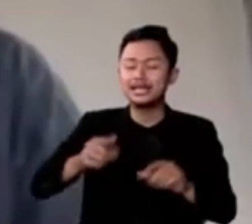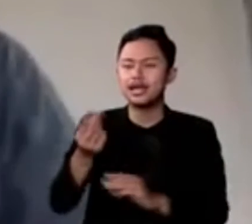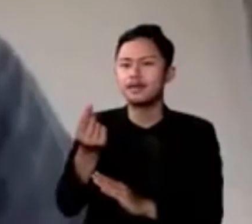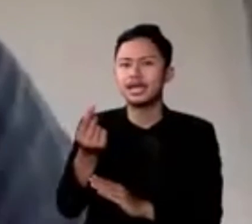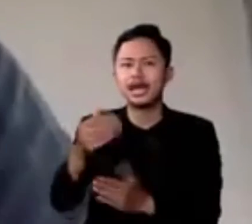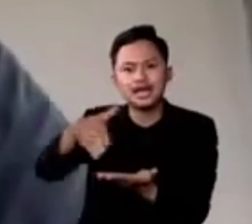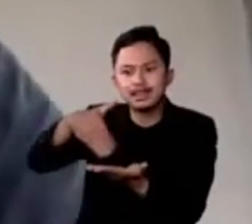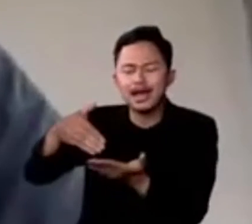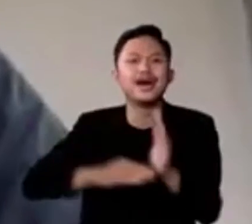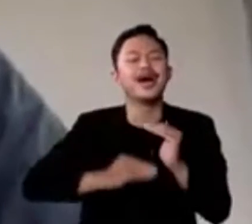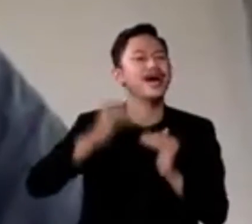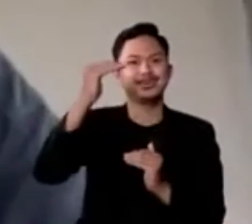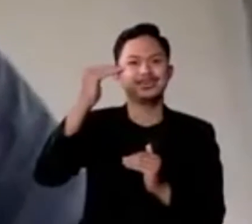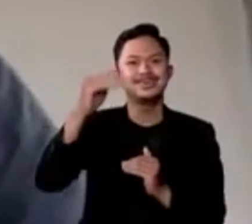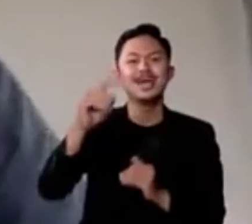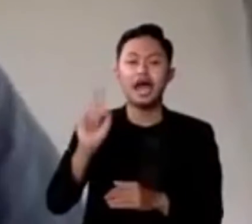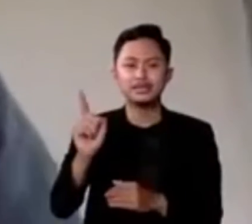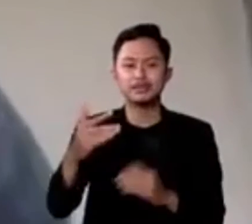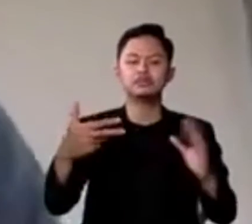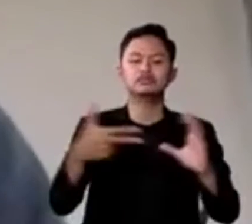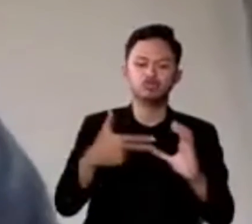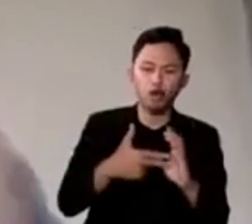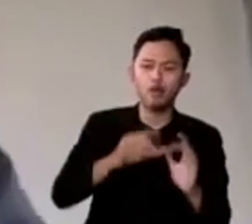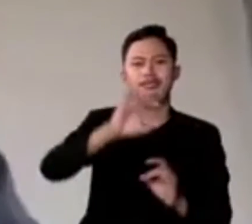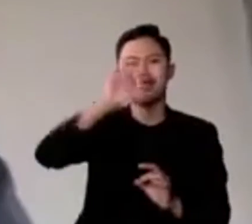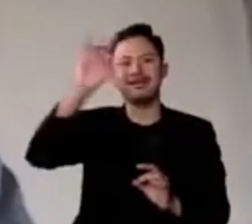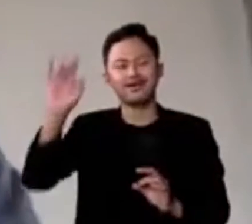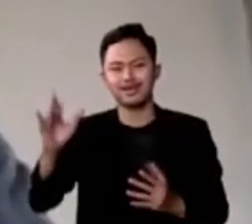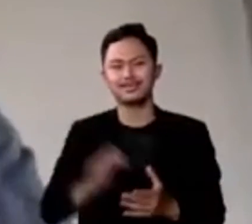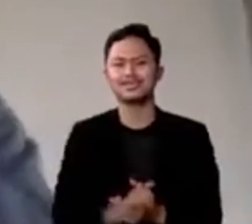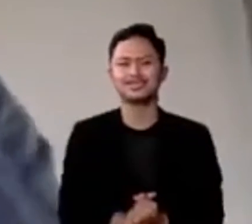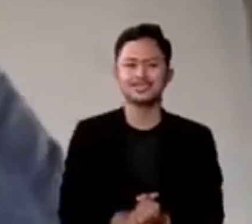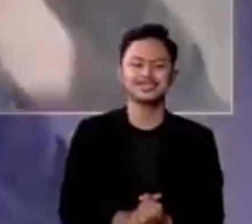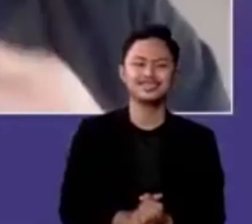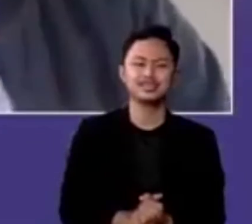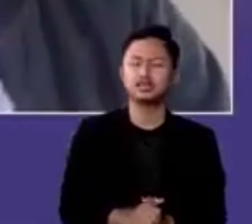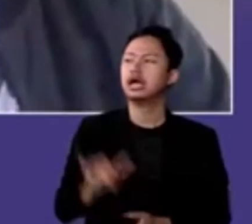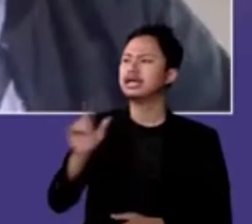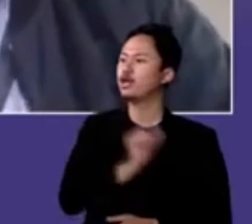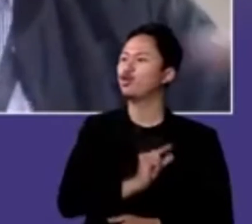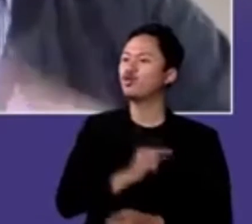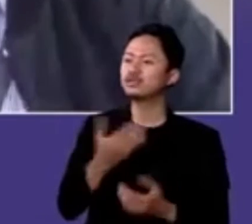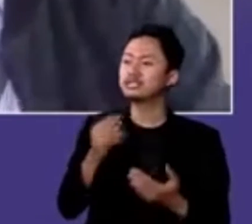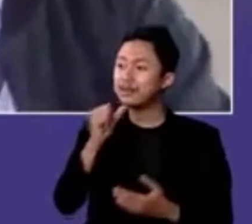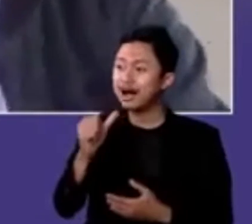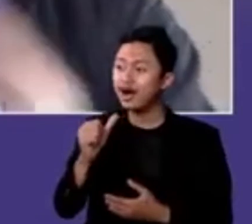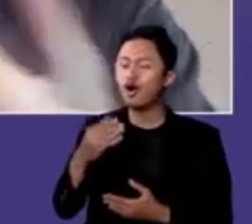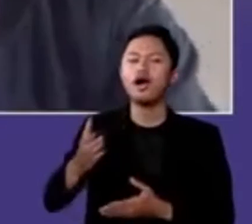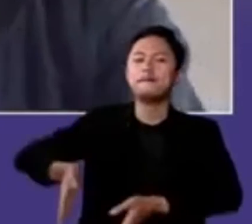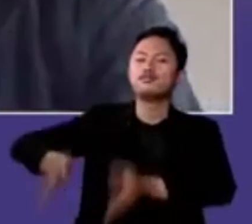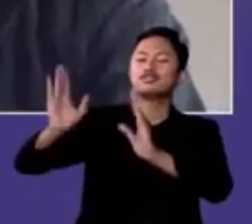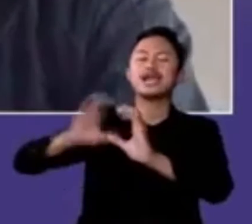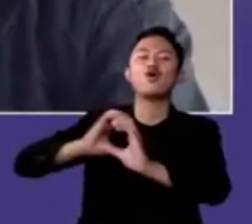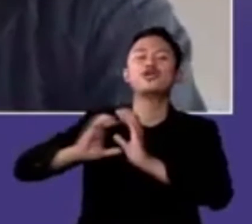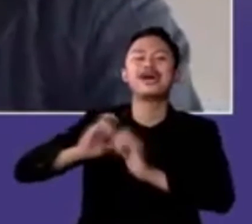Yogyakarta Jalan ini rezekinya mereka yang bergerak dibidang telekomunikasi ya ya